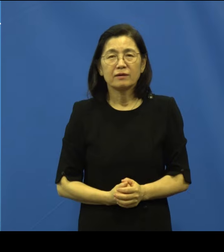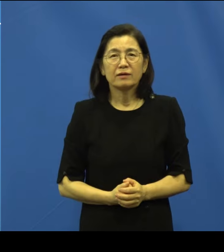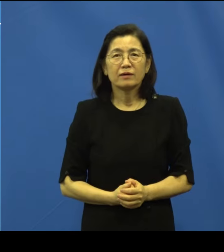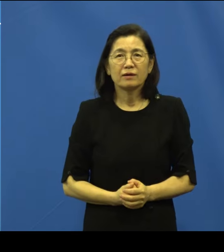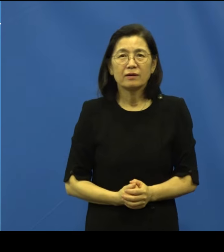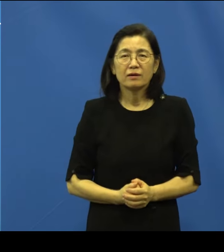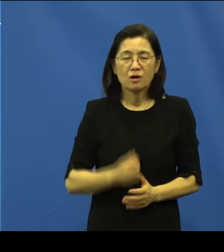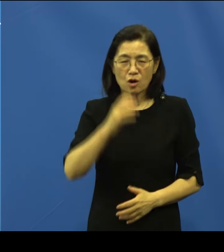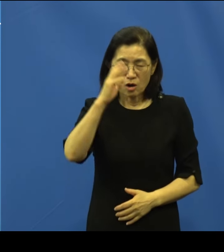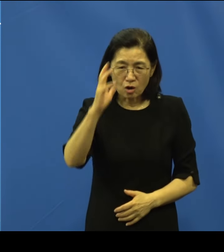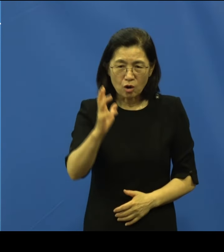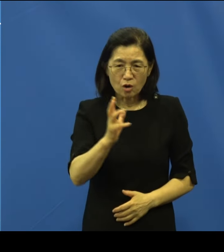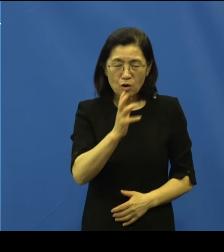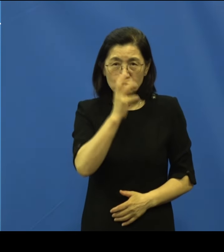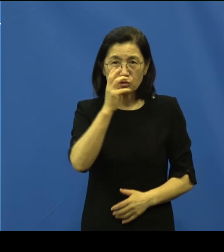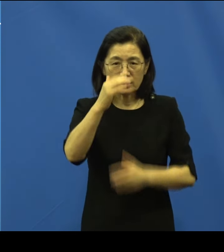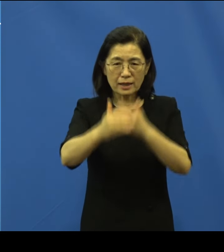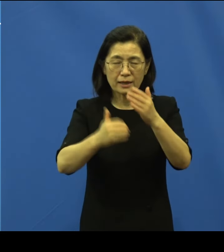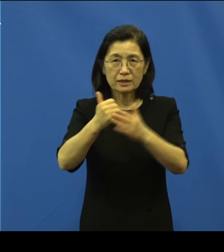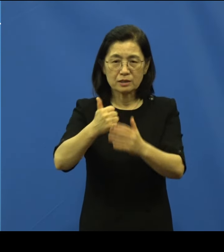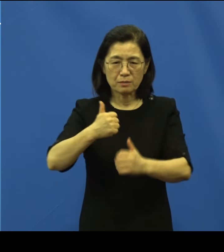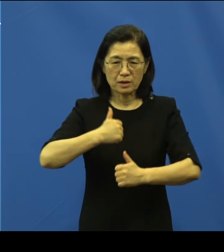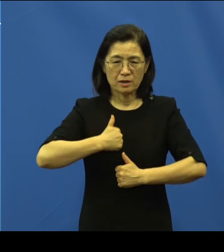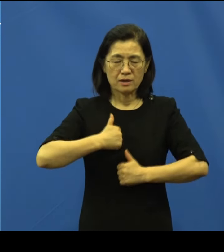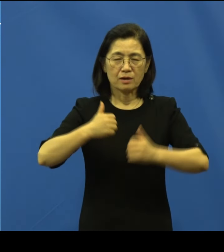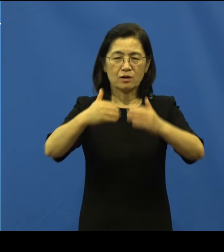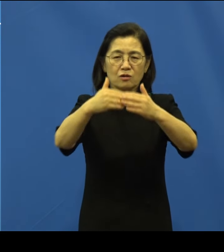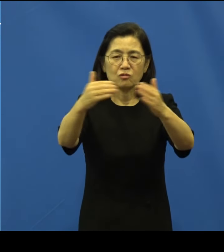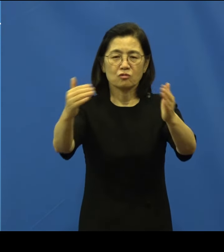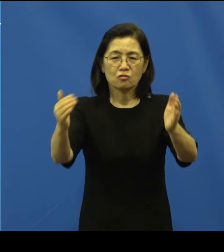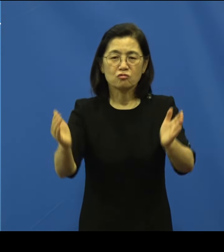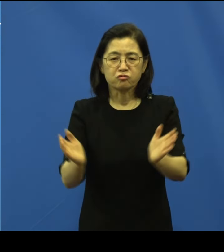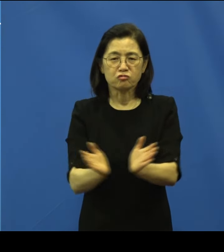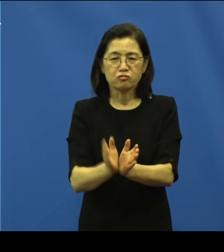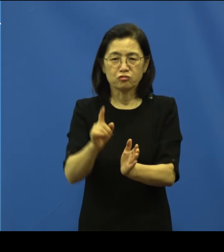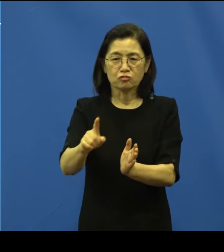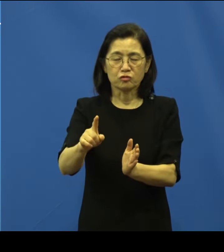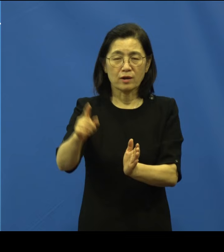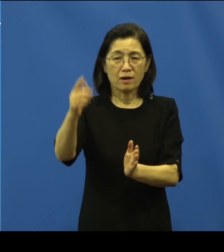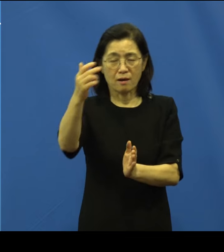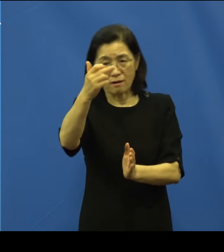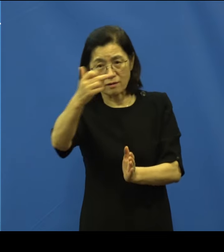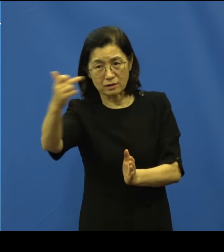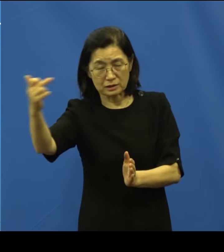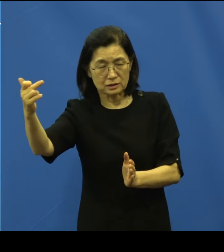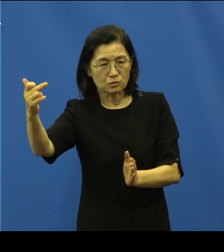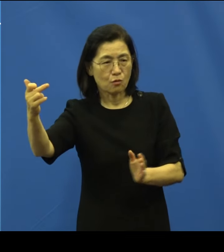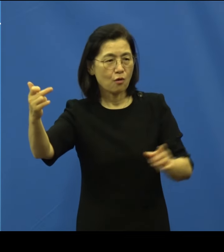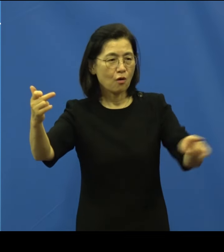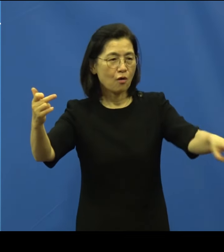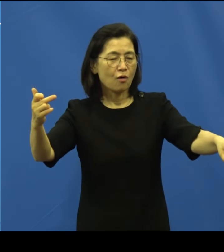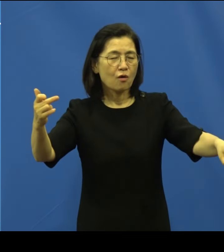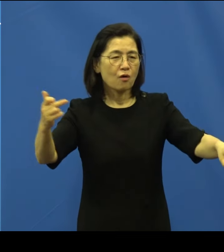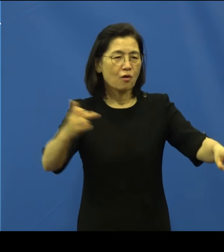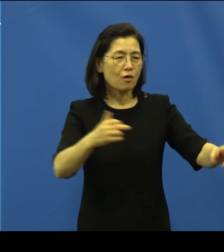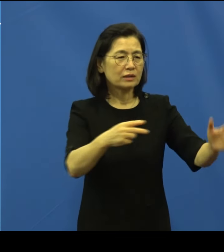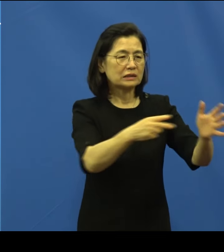거룩한 천상의 군대, 조금 전에 기가 질리게 했던 아람의 군대는 너무도 초라하게 보이는 것입니다.